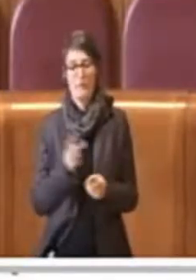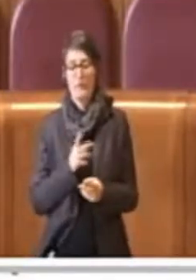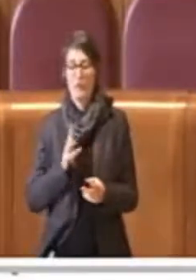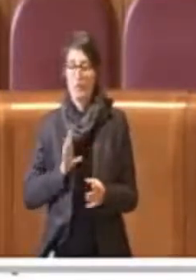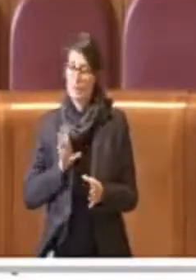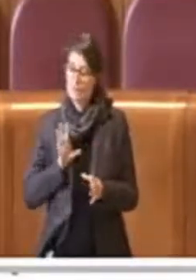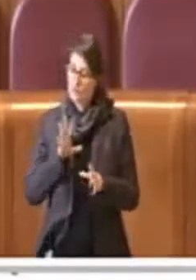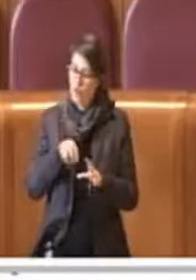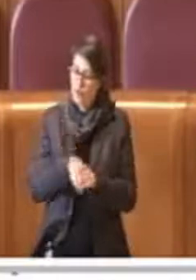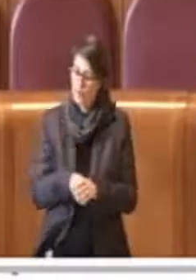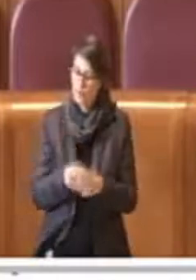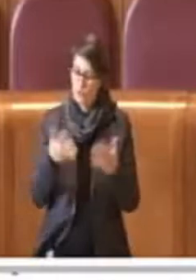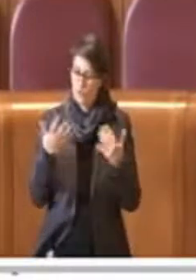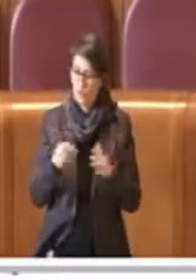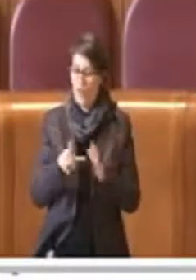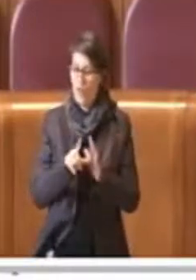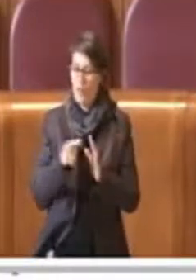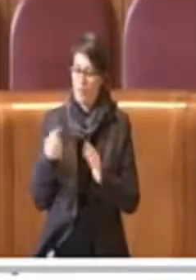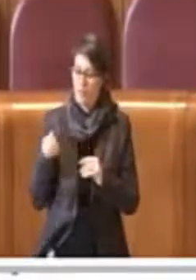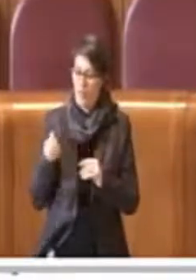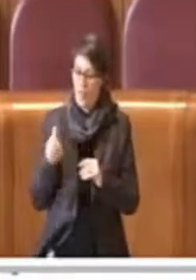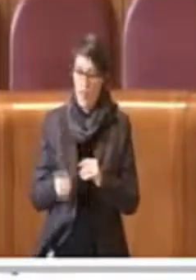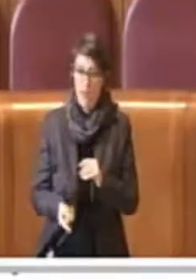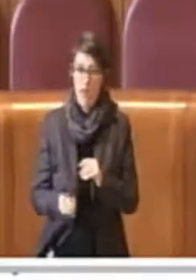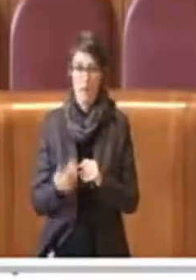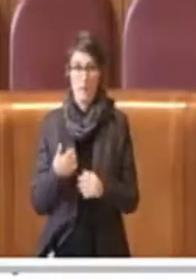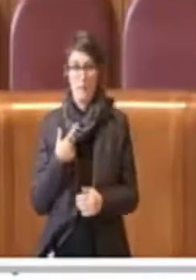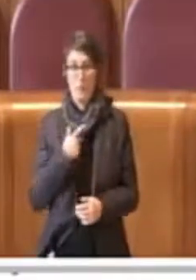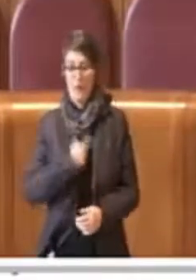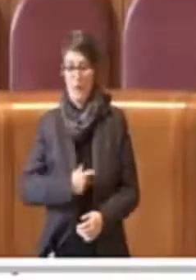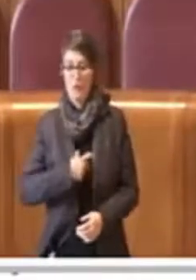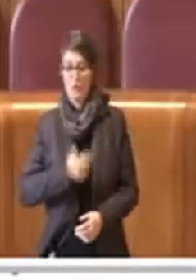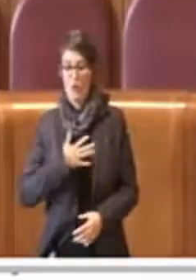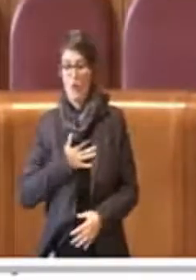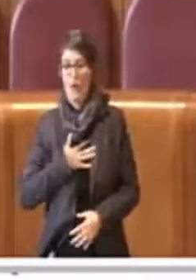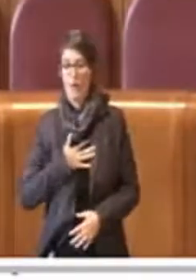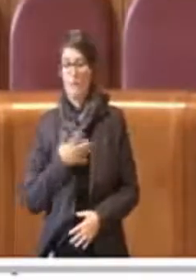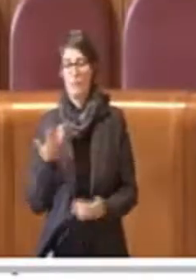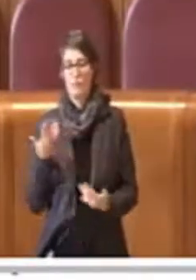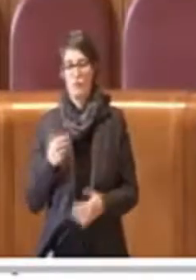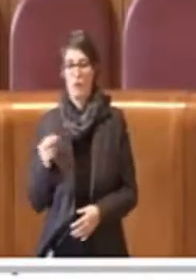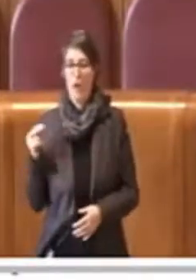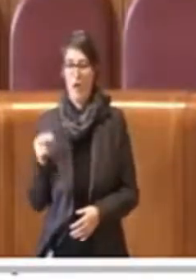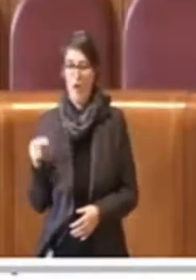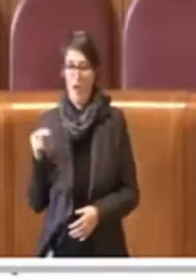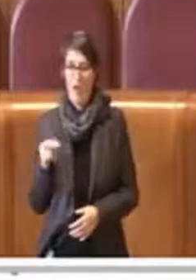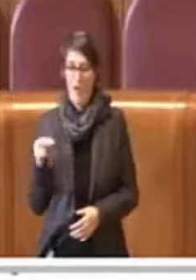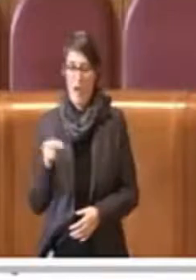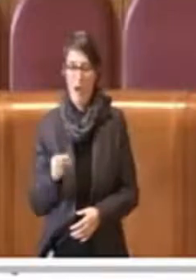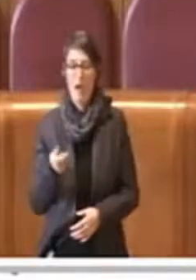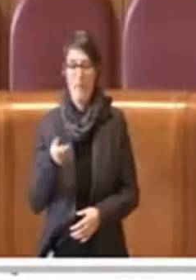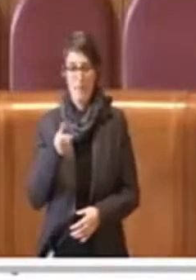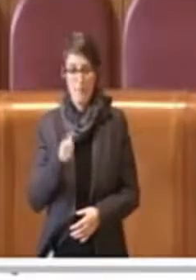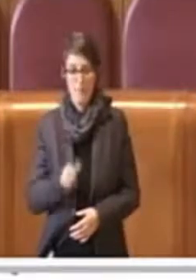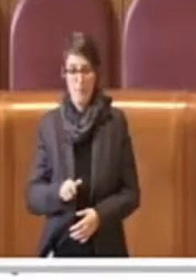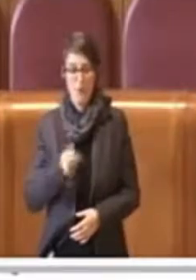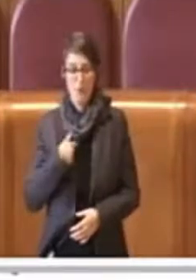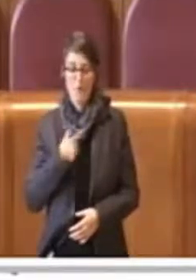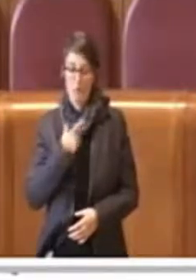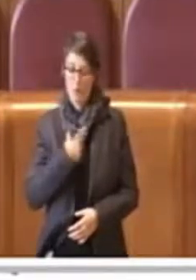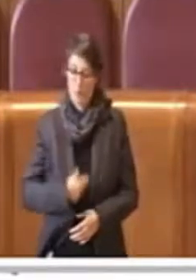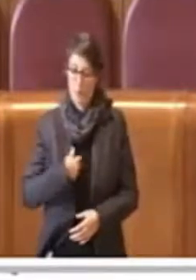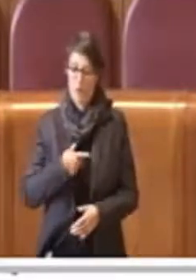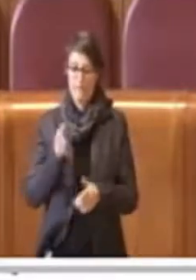parecchio tempo, personalmente da qualche anno, perché ho avuto modo di interagire con chi